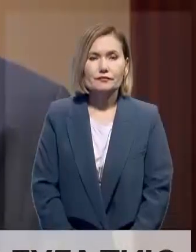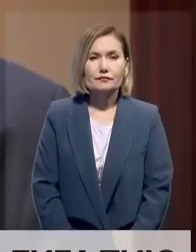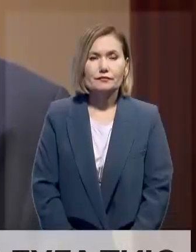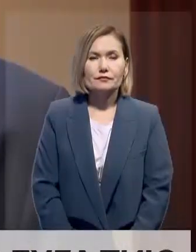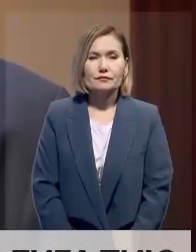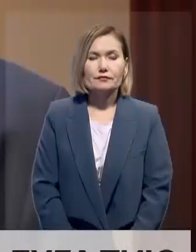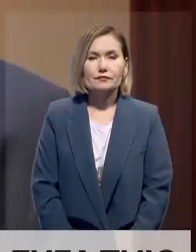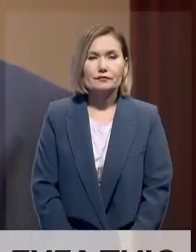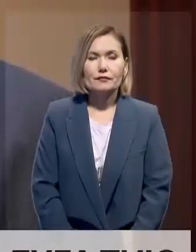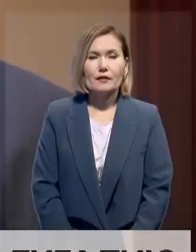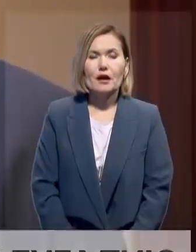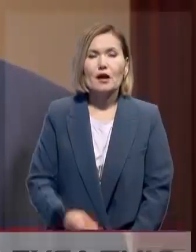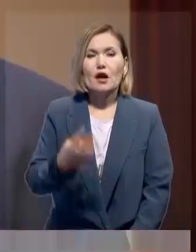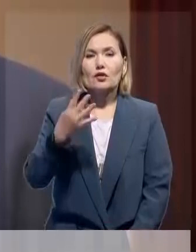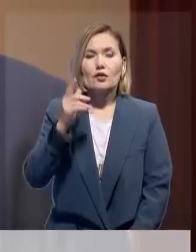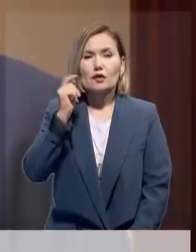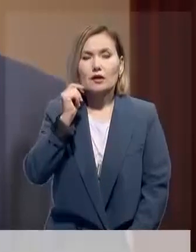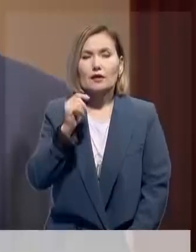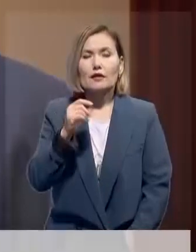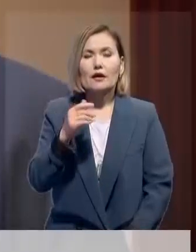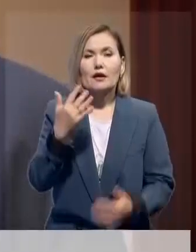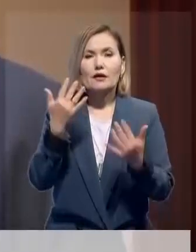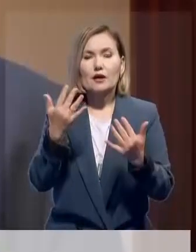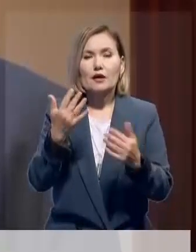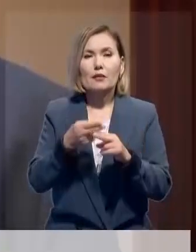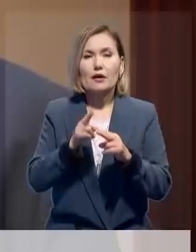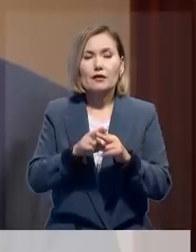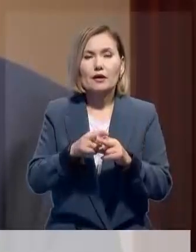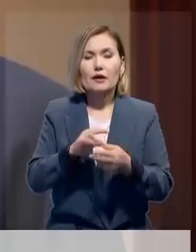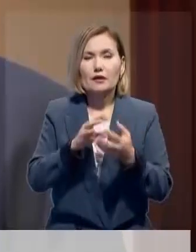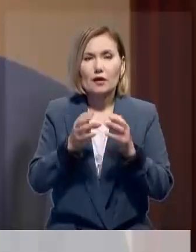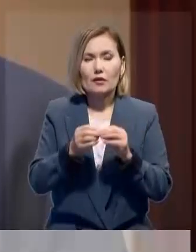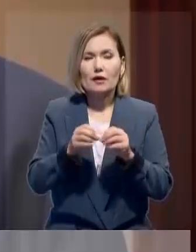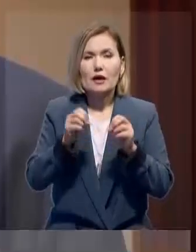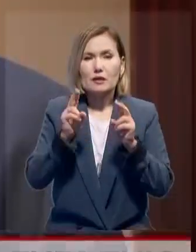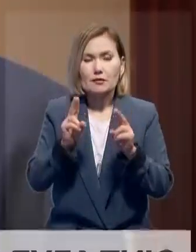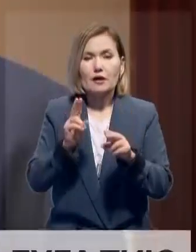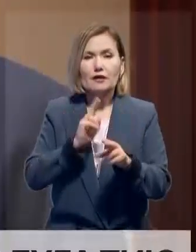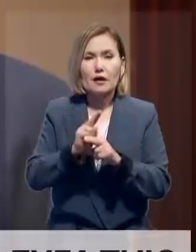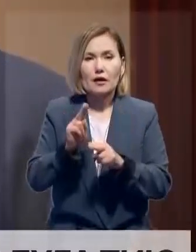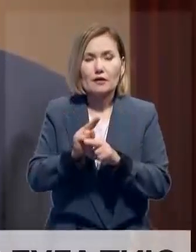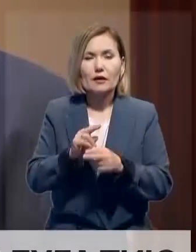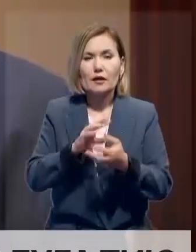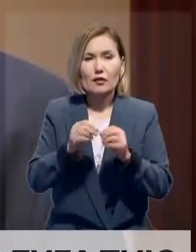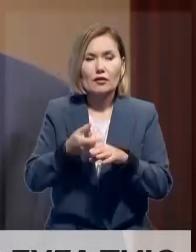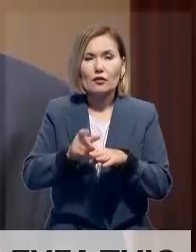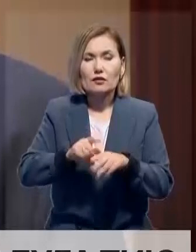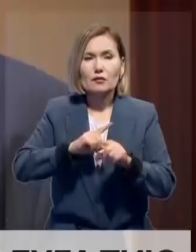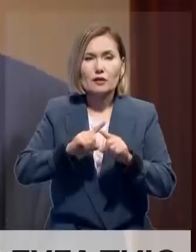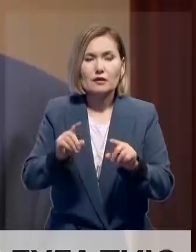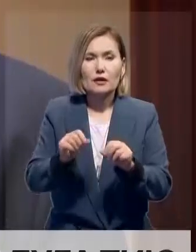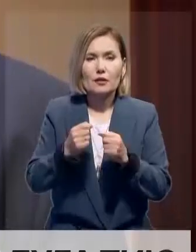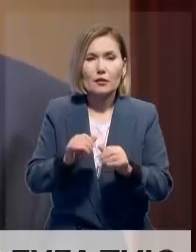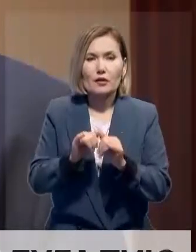Если ребенку 4 года. 4 жастағы баланың саусақ моторикасы 4 айлық оқыту курстарынан кейін 5,5 жастағы баланың кіндей